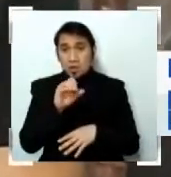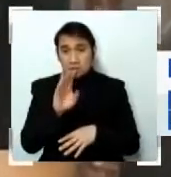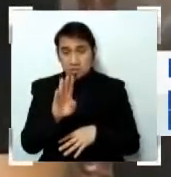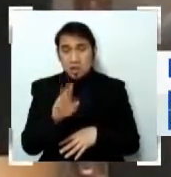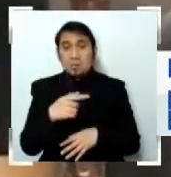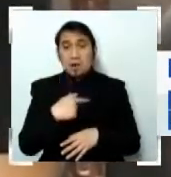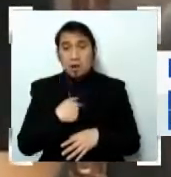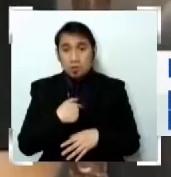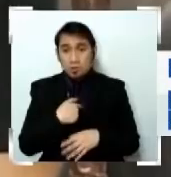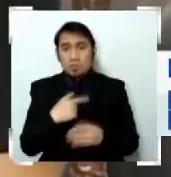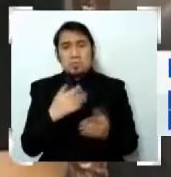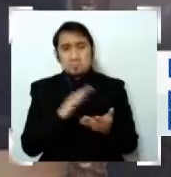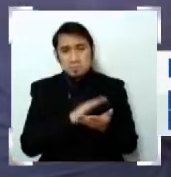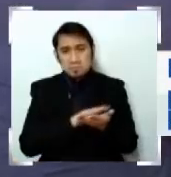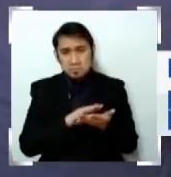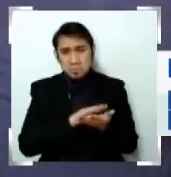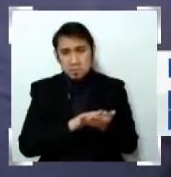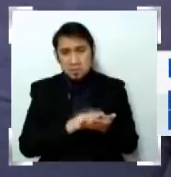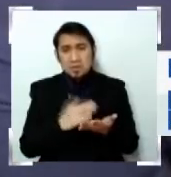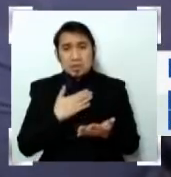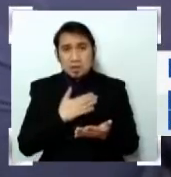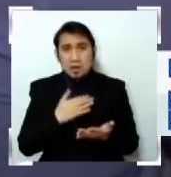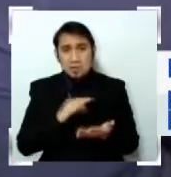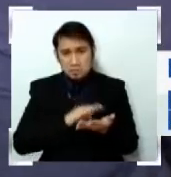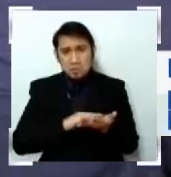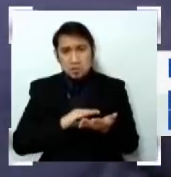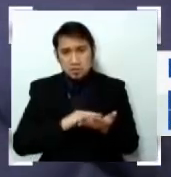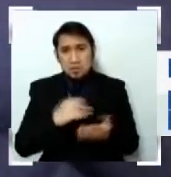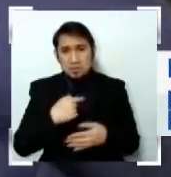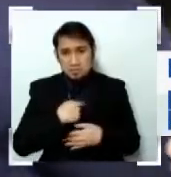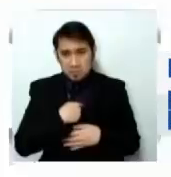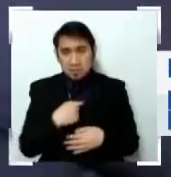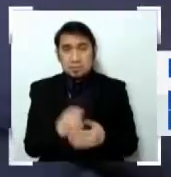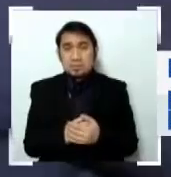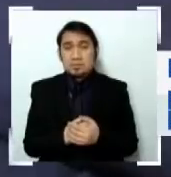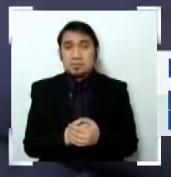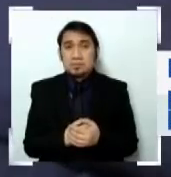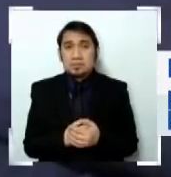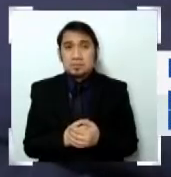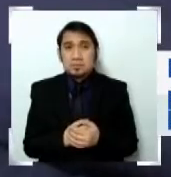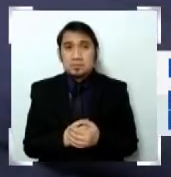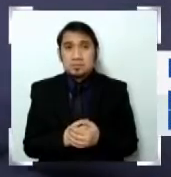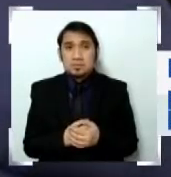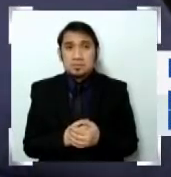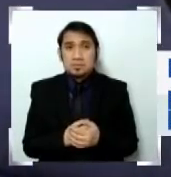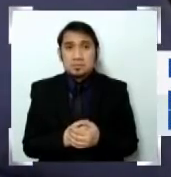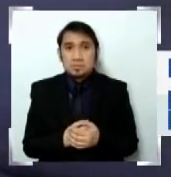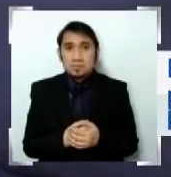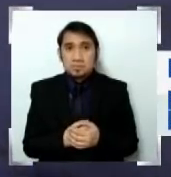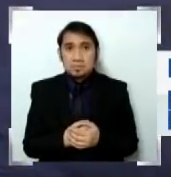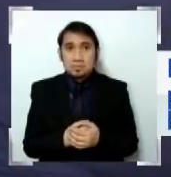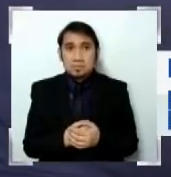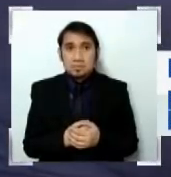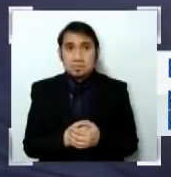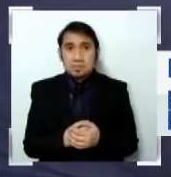ko na talaga uulitin ng ganito. Papatawad mo siya? O naman. Pero itutuloy ko po yung...